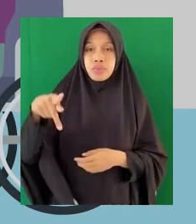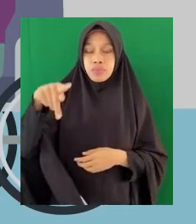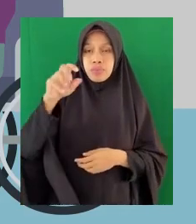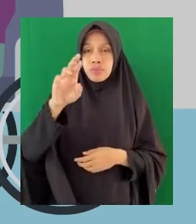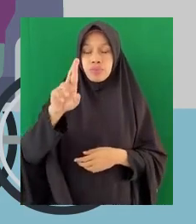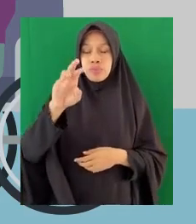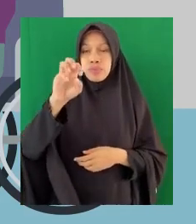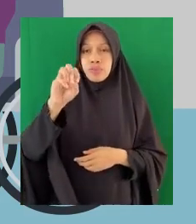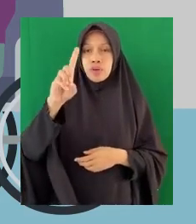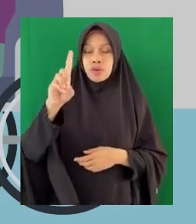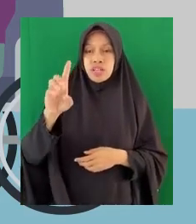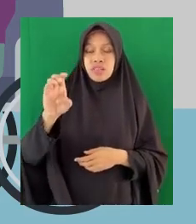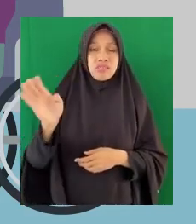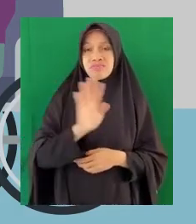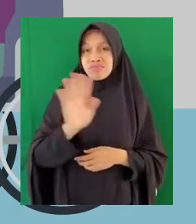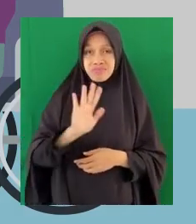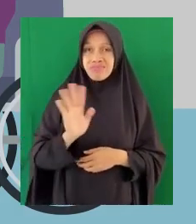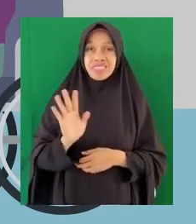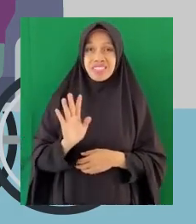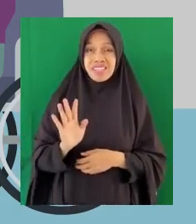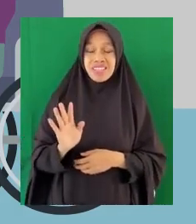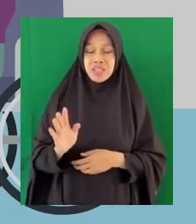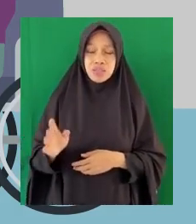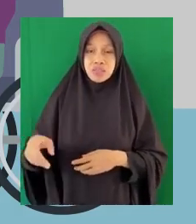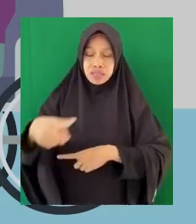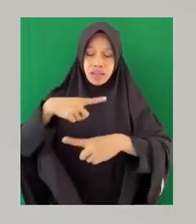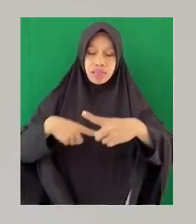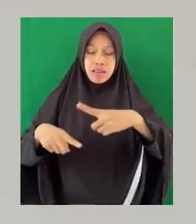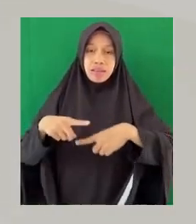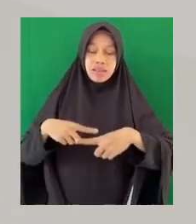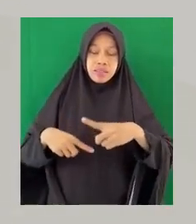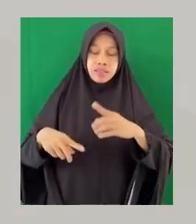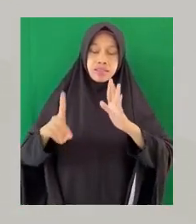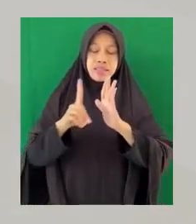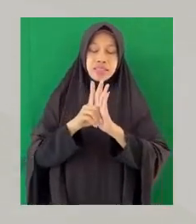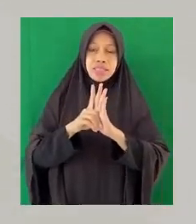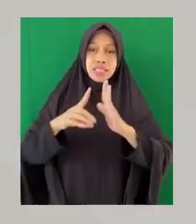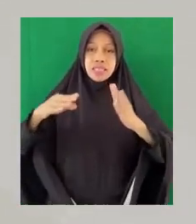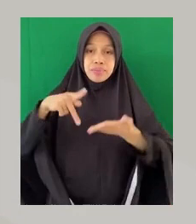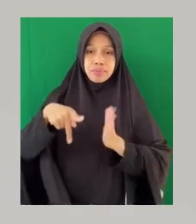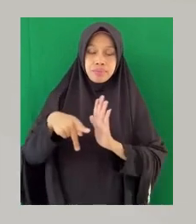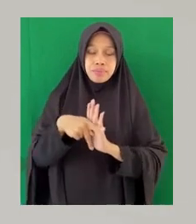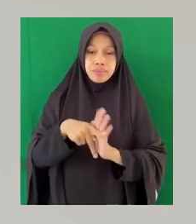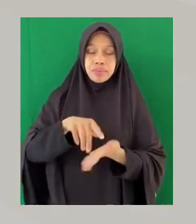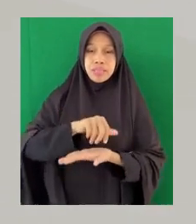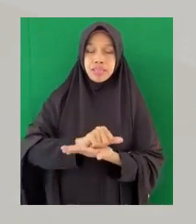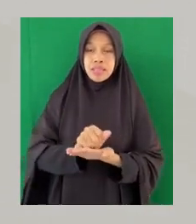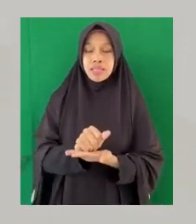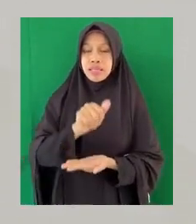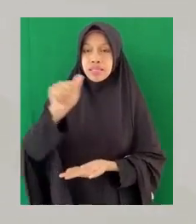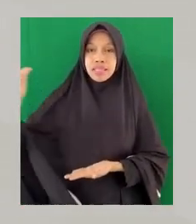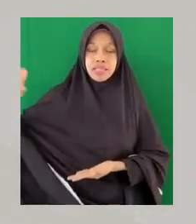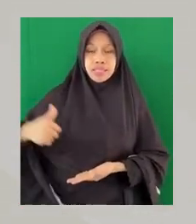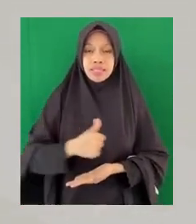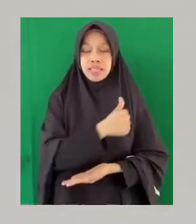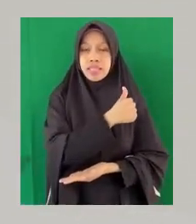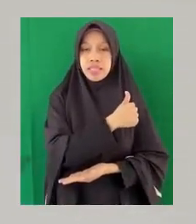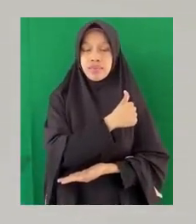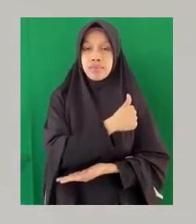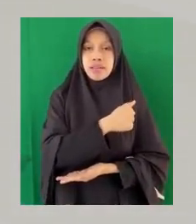mengajukan layanan Prodeo tanpa harus datang ke pengadilan. Untuk informasi lebih lengkap, dapat diperoleh